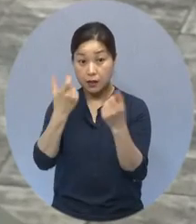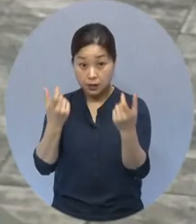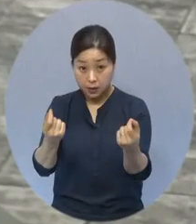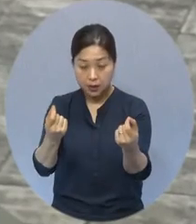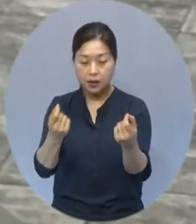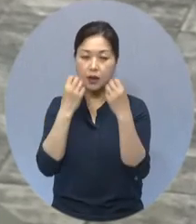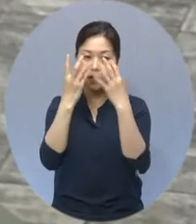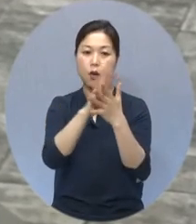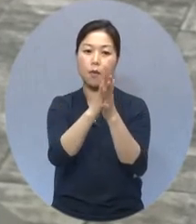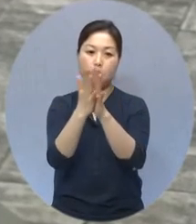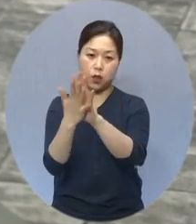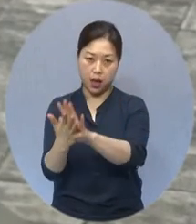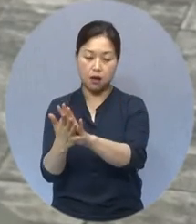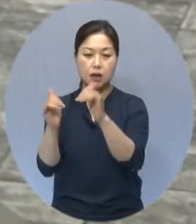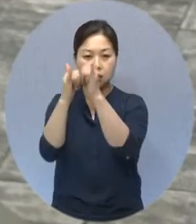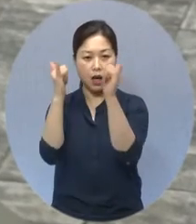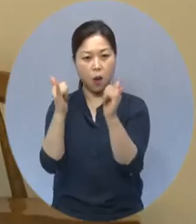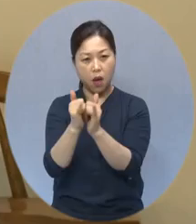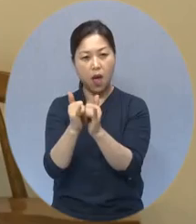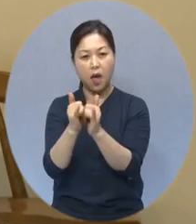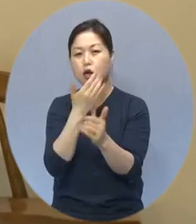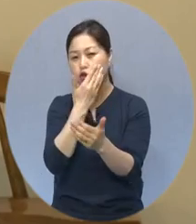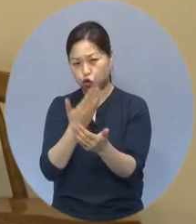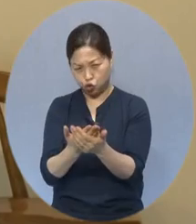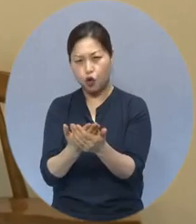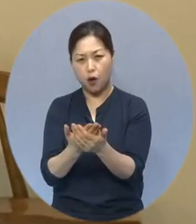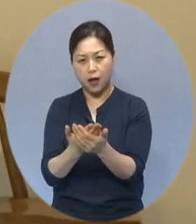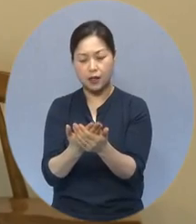새로운 변화를 이끌며 사회적 가치 실현에 큰